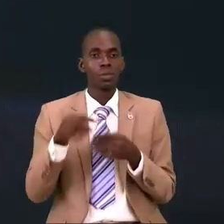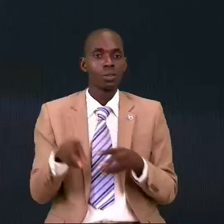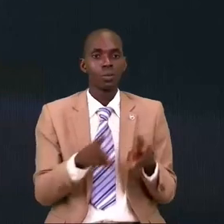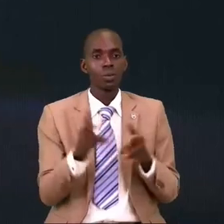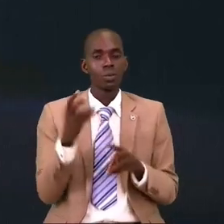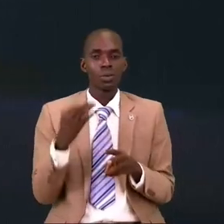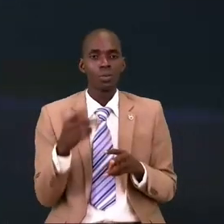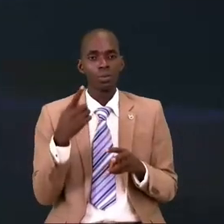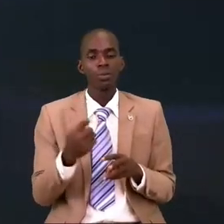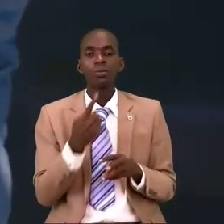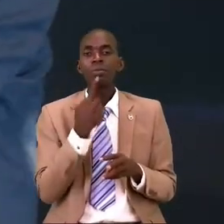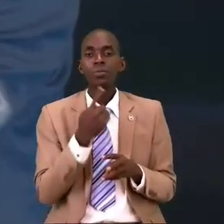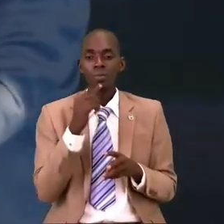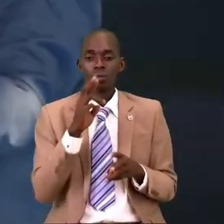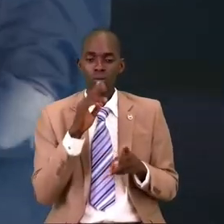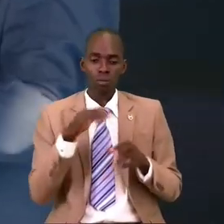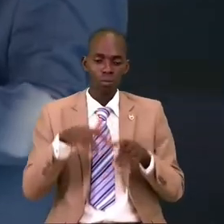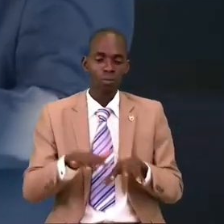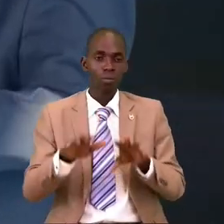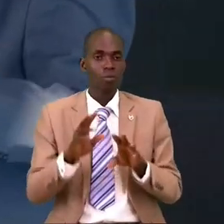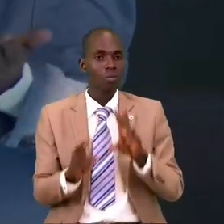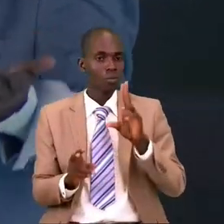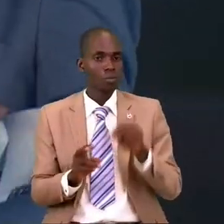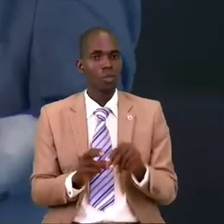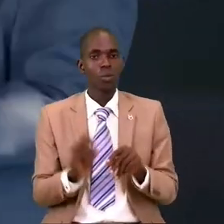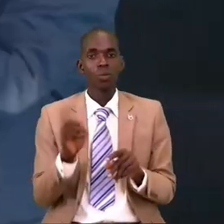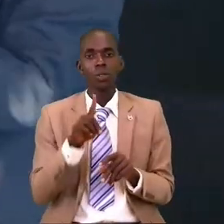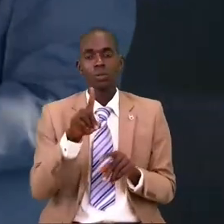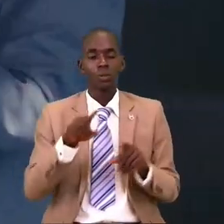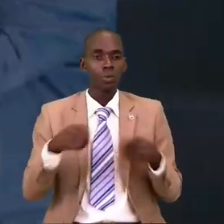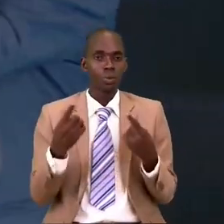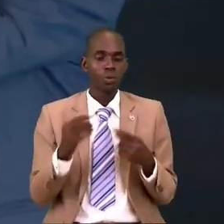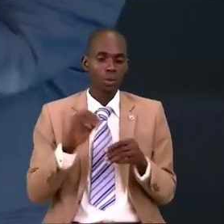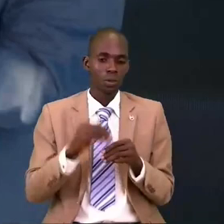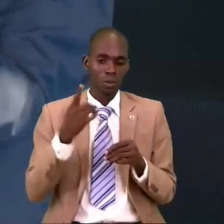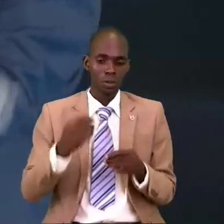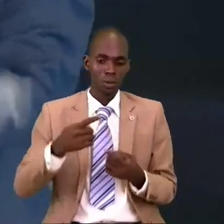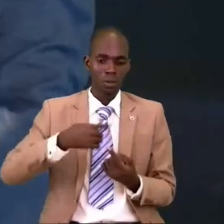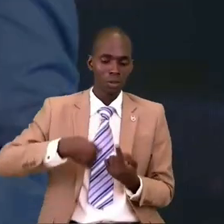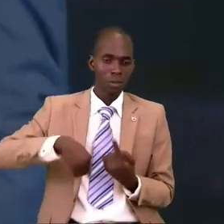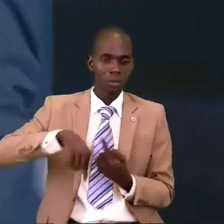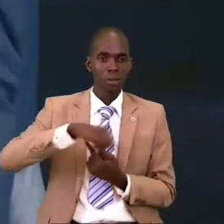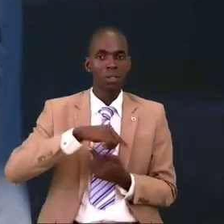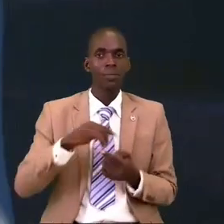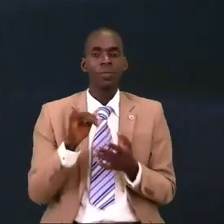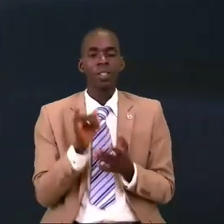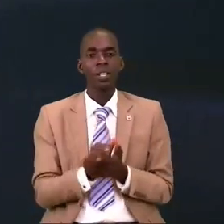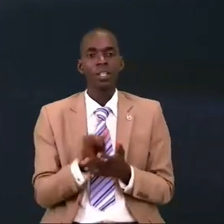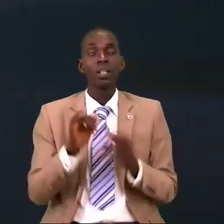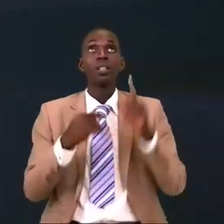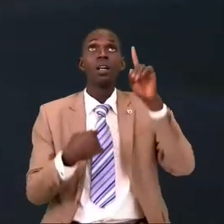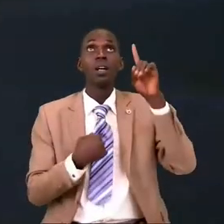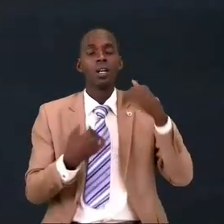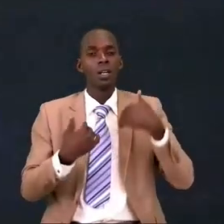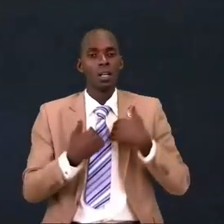la possession que je t'ai déclarée. Quand il dit, partout tu iras, le Seigneur lui a